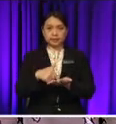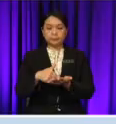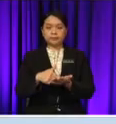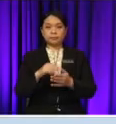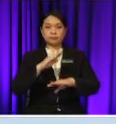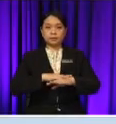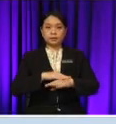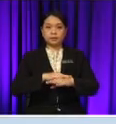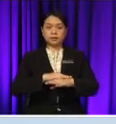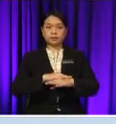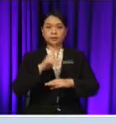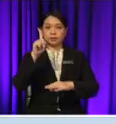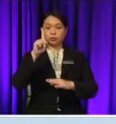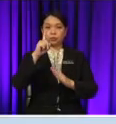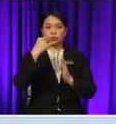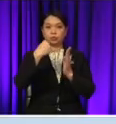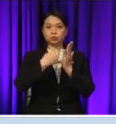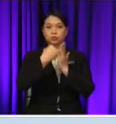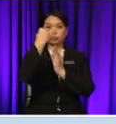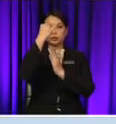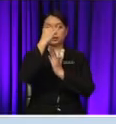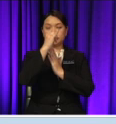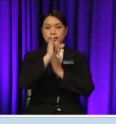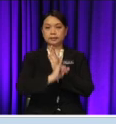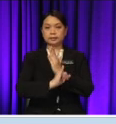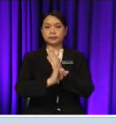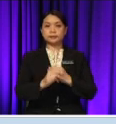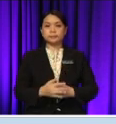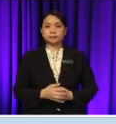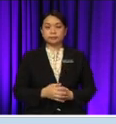satu Juli 2021 disebutkan tentang